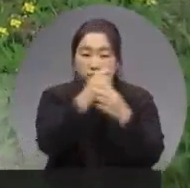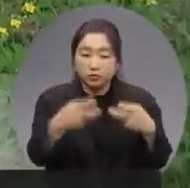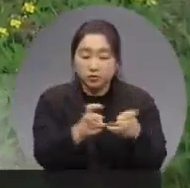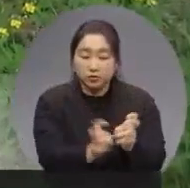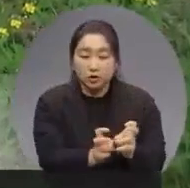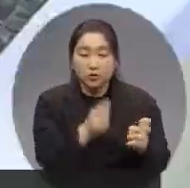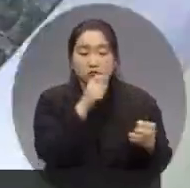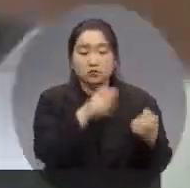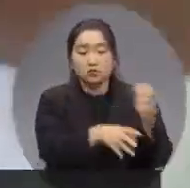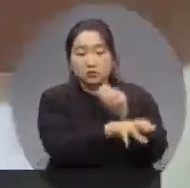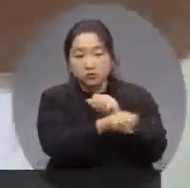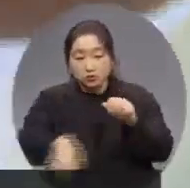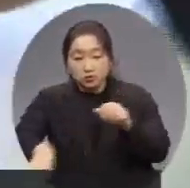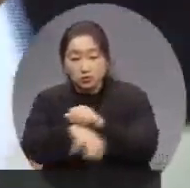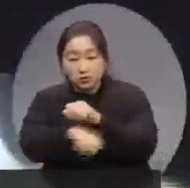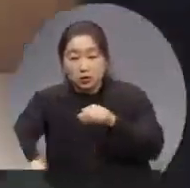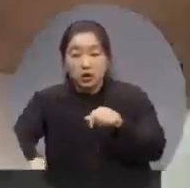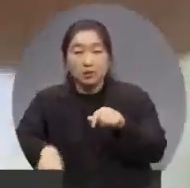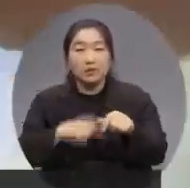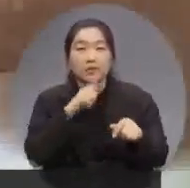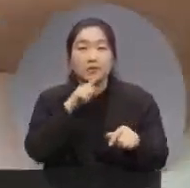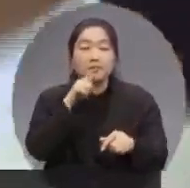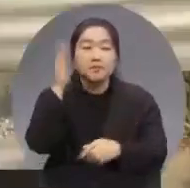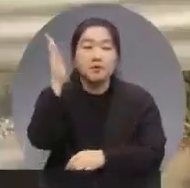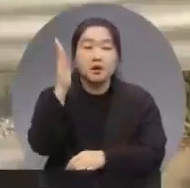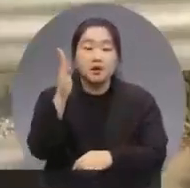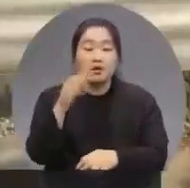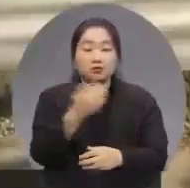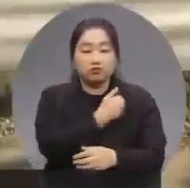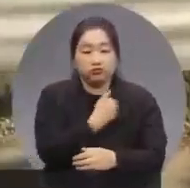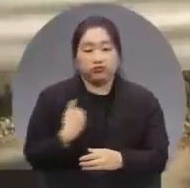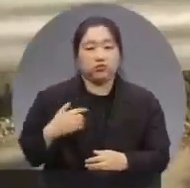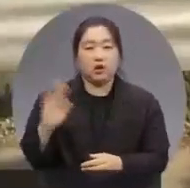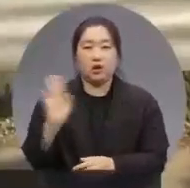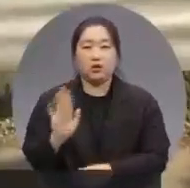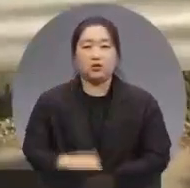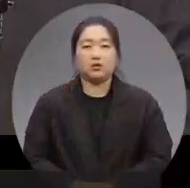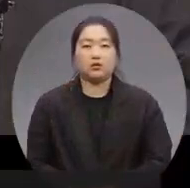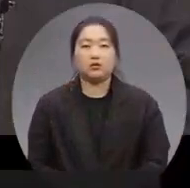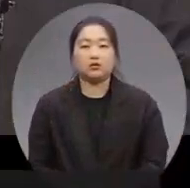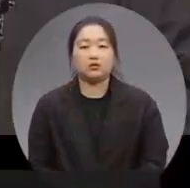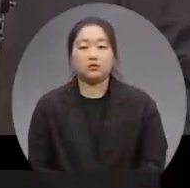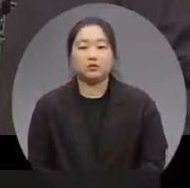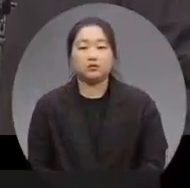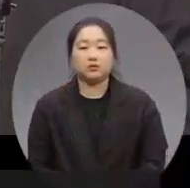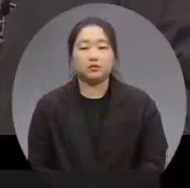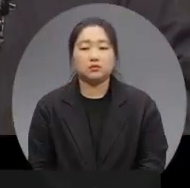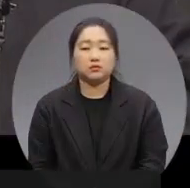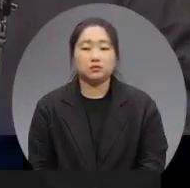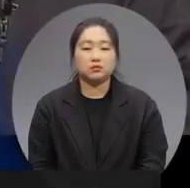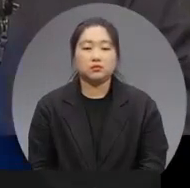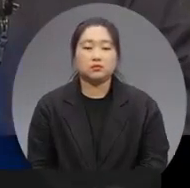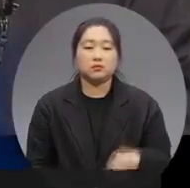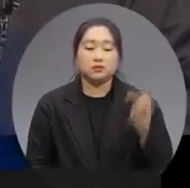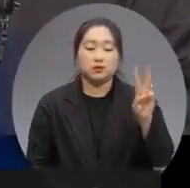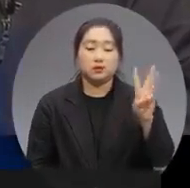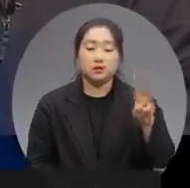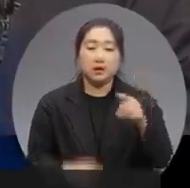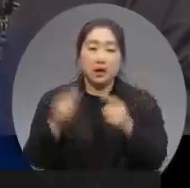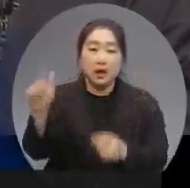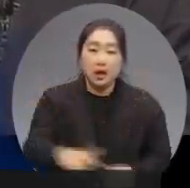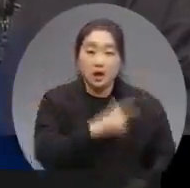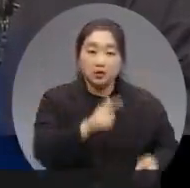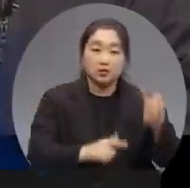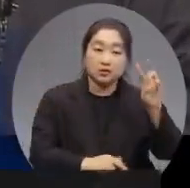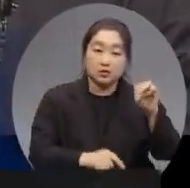물을 제옥의 터널을 통해 공급하겠다고 했지만 충분하지 않았습니다. 1일 3만 톤. 그래서